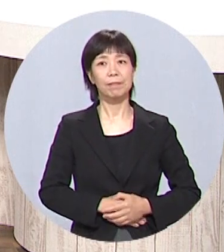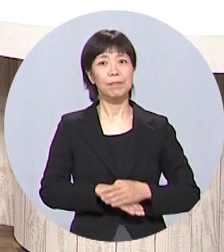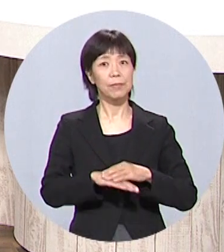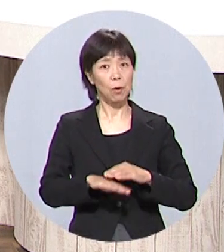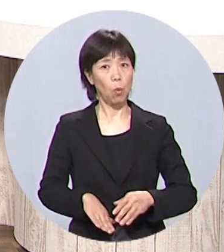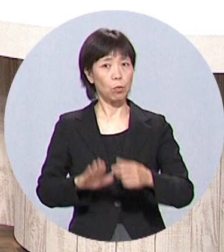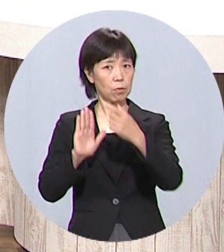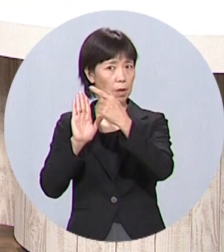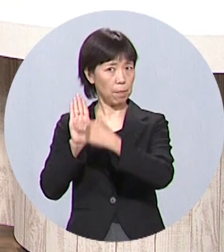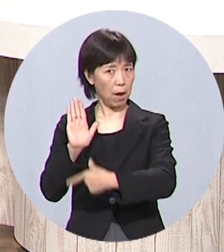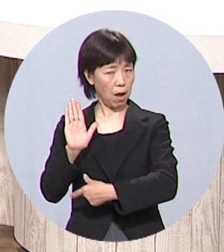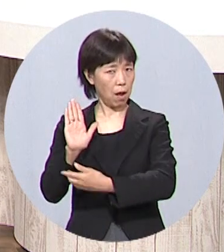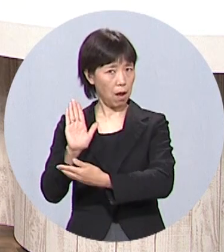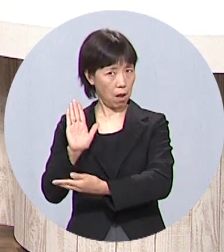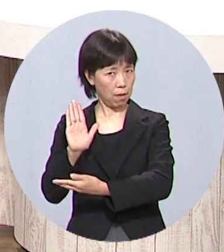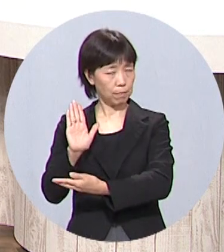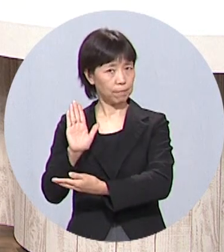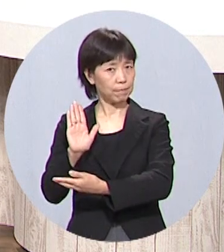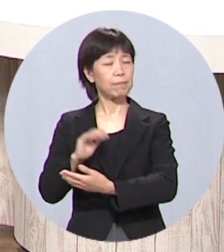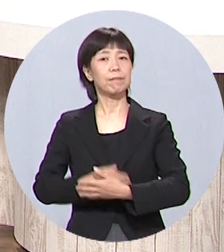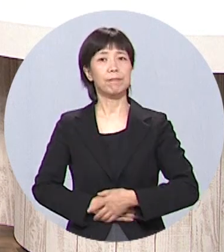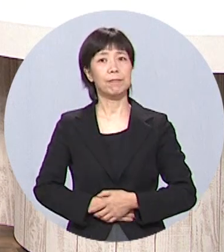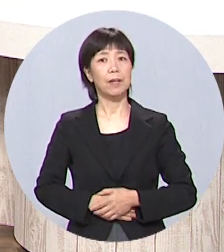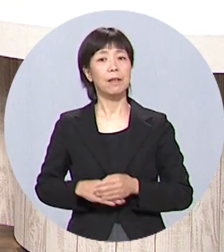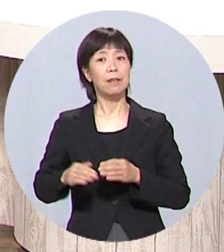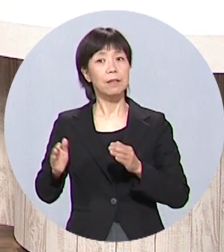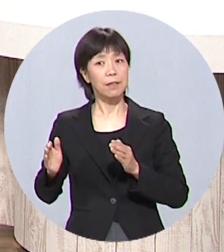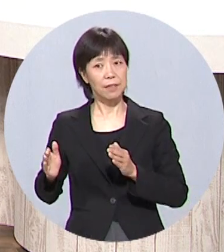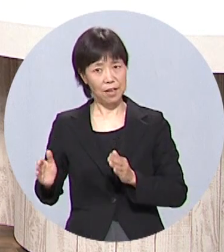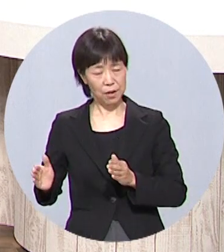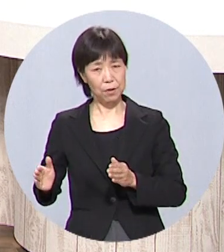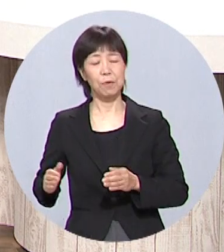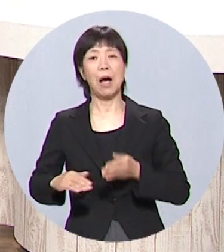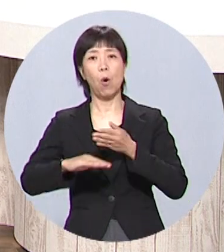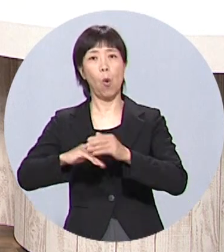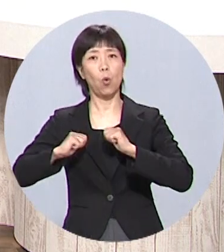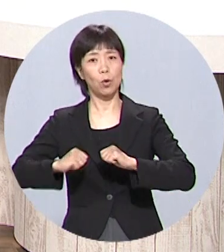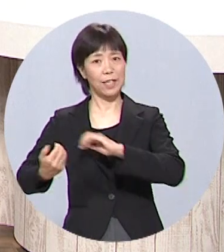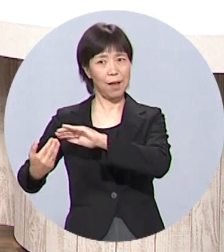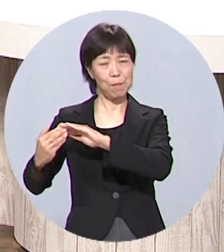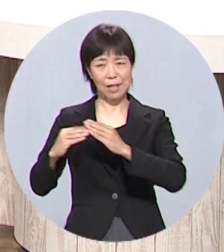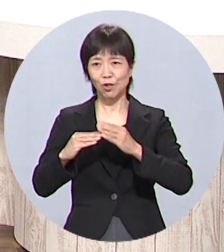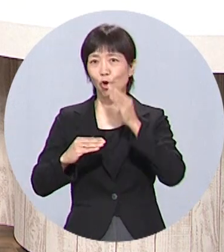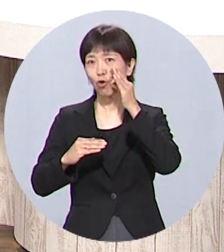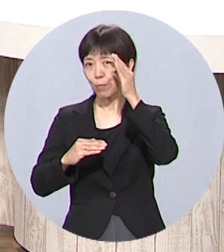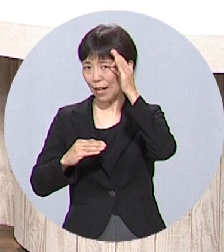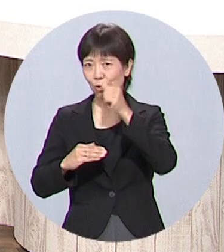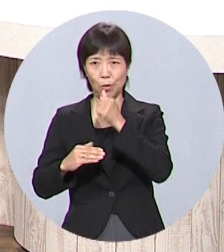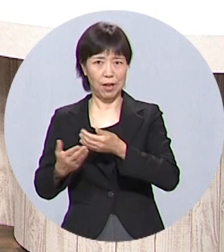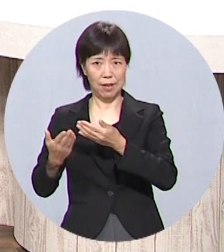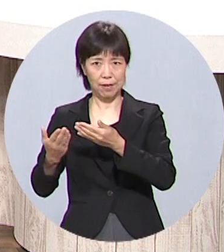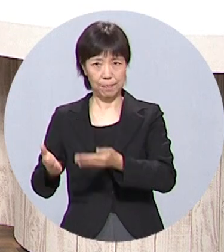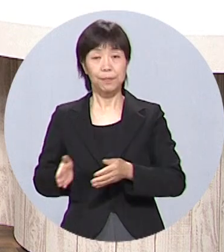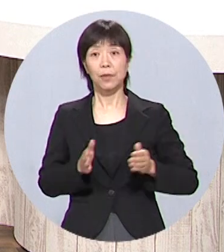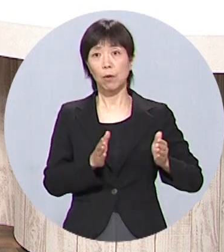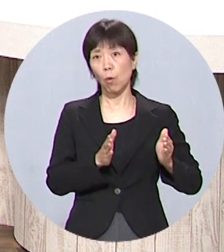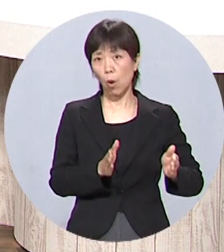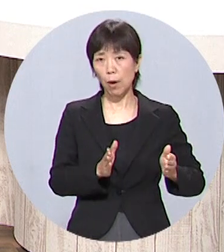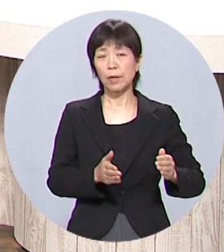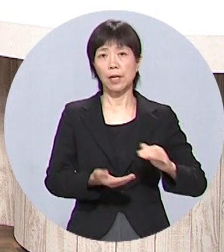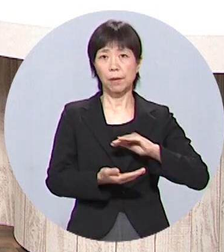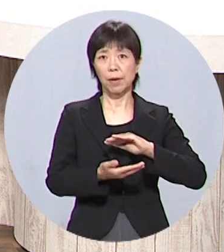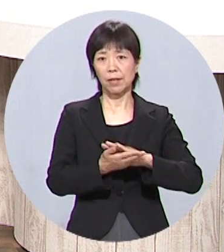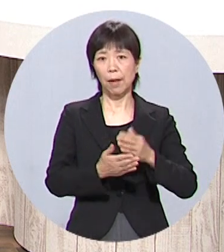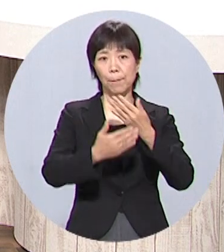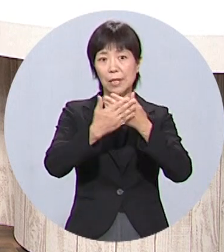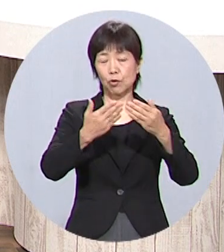のラインナップはこちらです。アンゴラちゃんが越生町で旬を迎える梅を満喫、うん、そして後半は埼玉